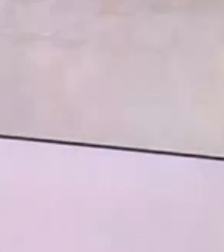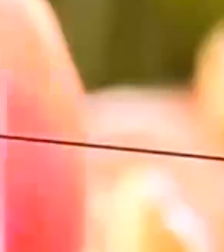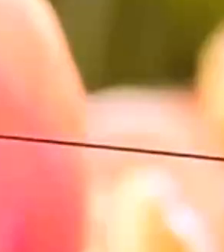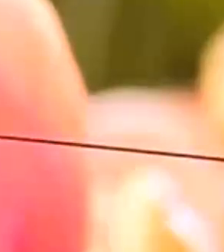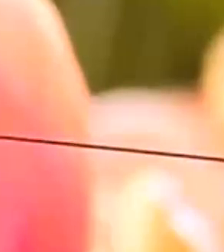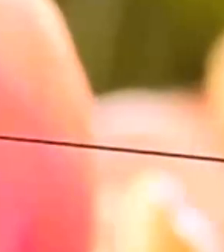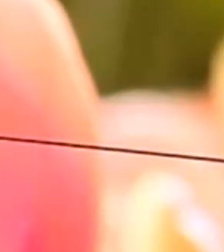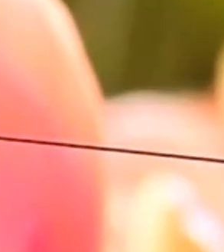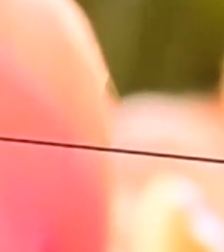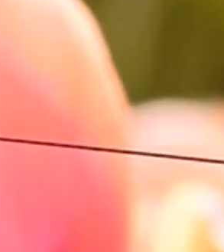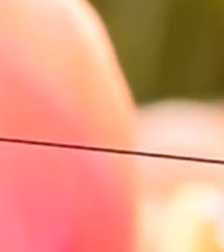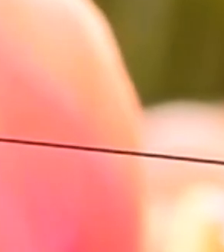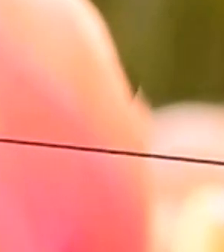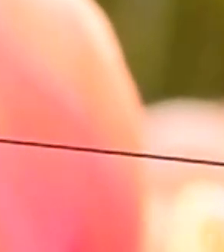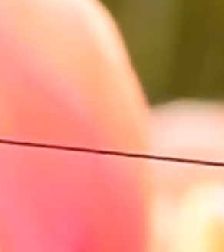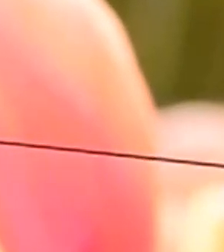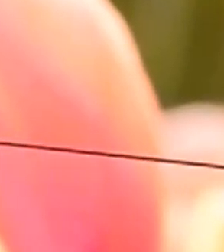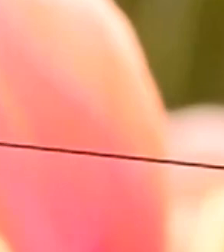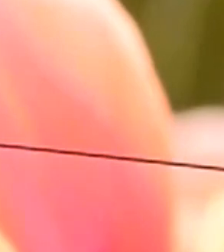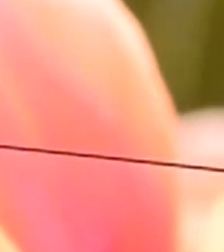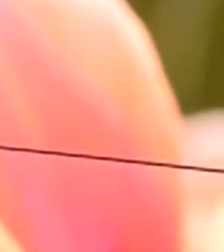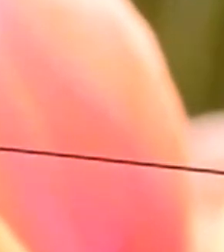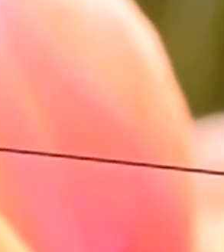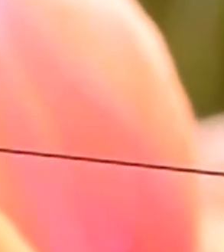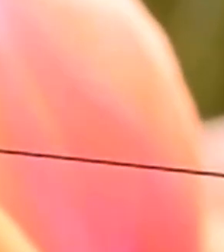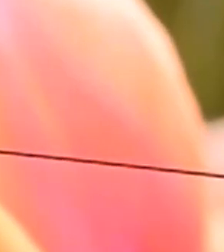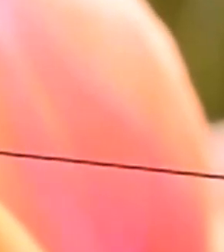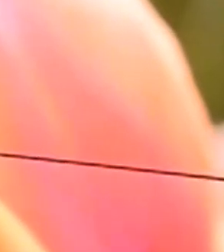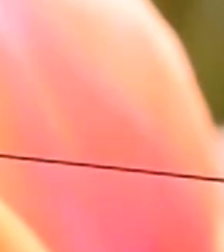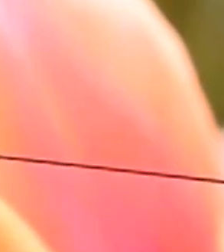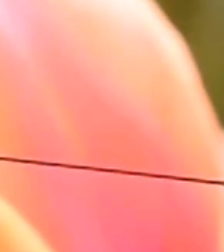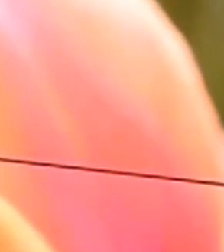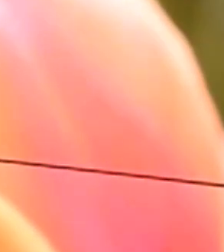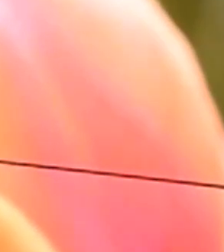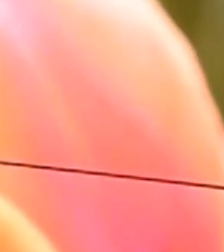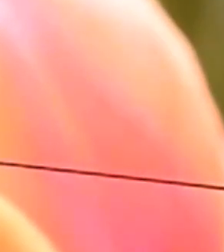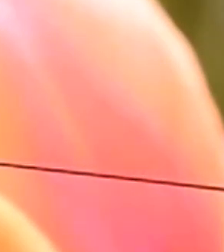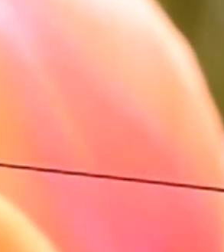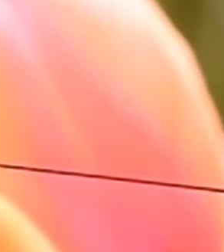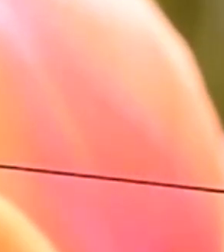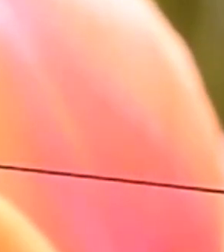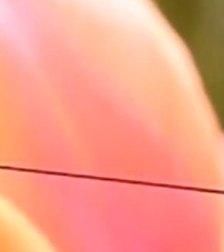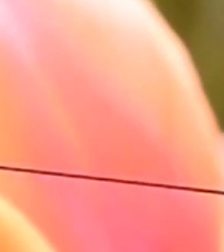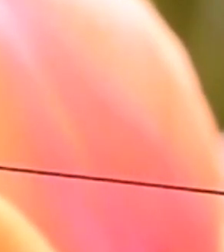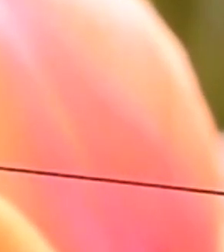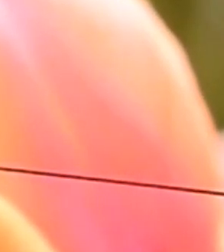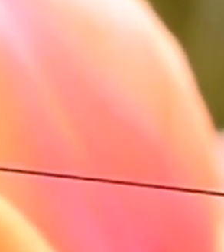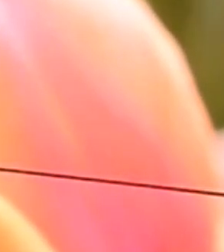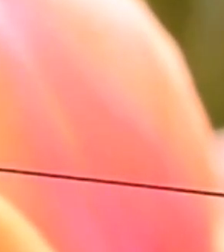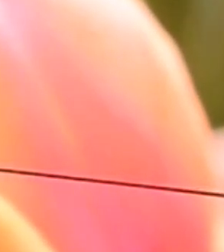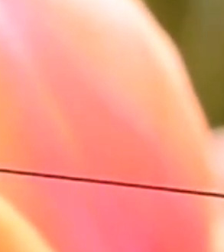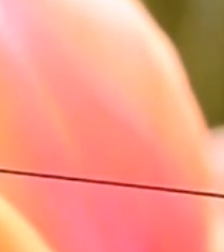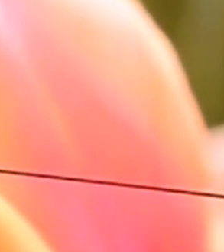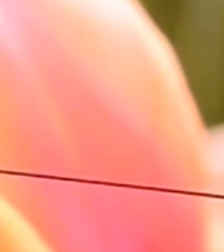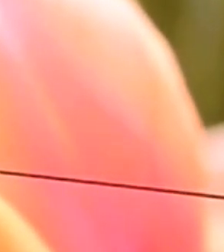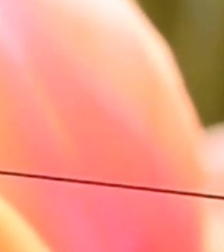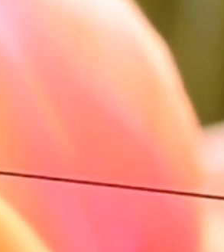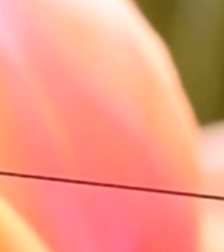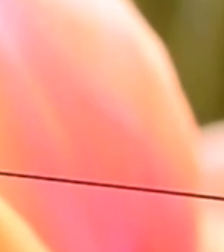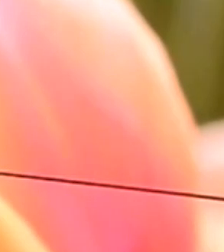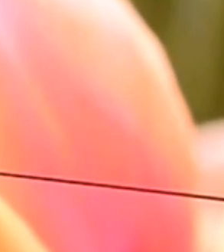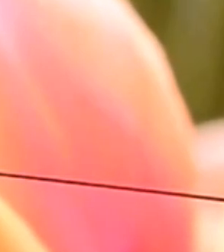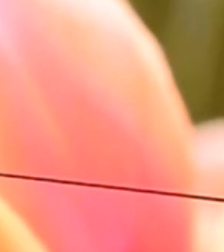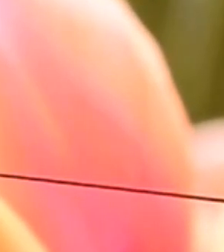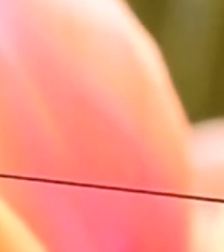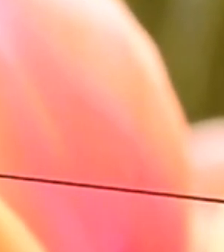Мегаполистерге келетін болсақ, Шымкентте жауын-шашынсыз көшпелі бұлт шығады. Күндіз 26 градус ыстық, түнде 12 градус жылы. Алматыда